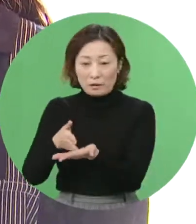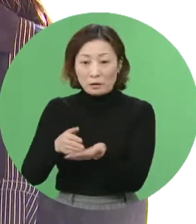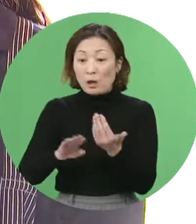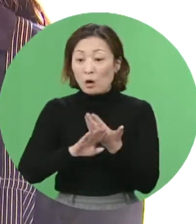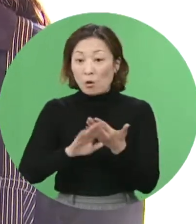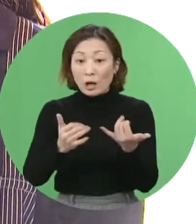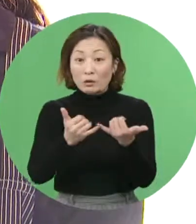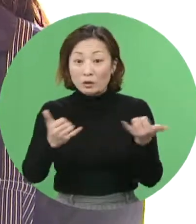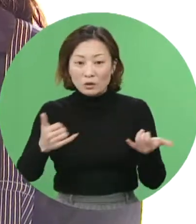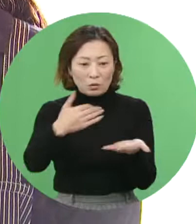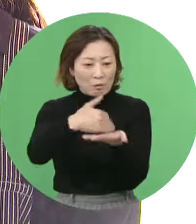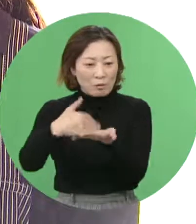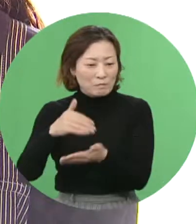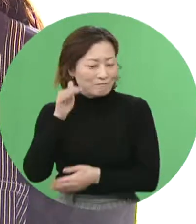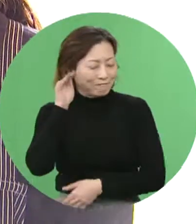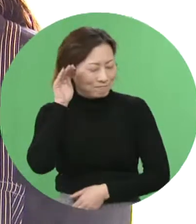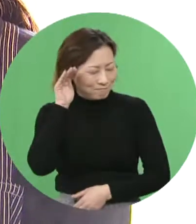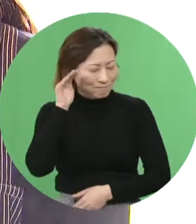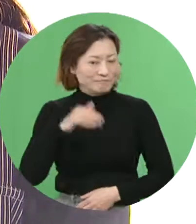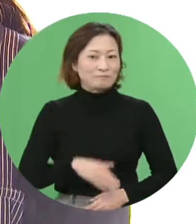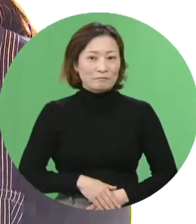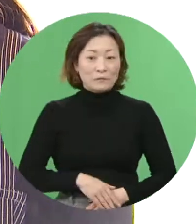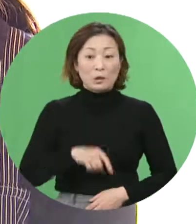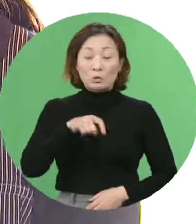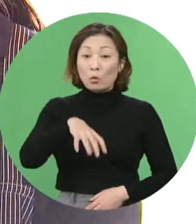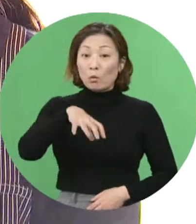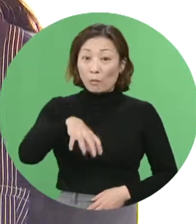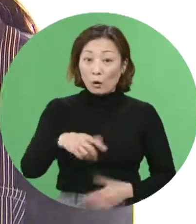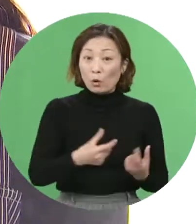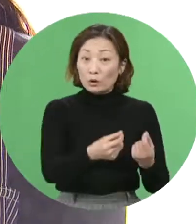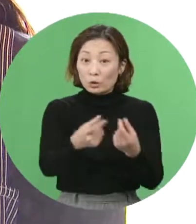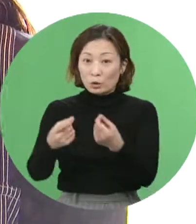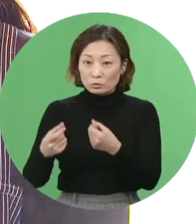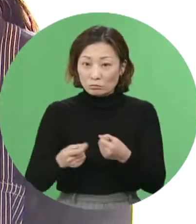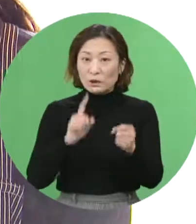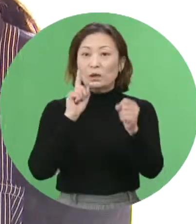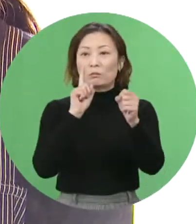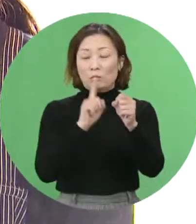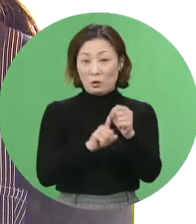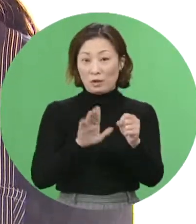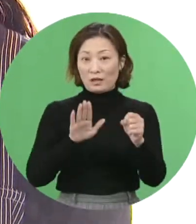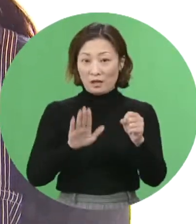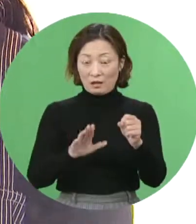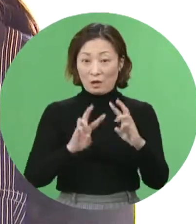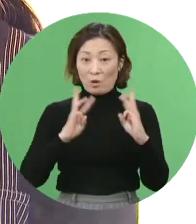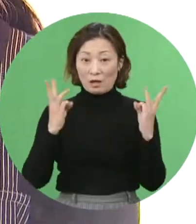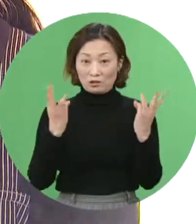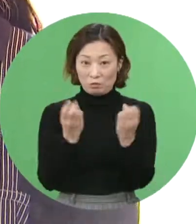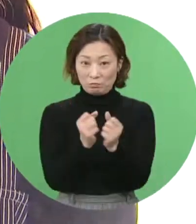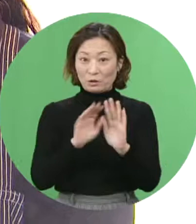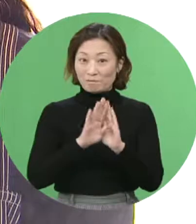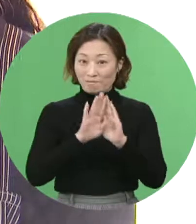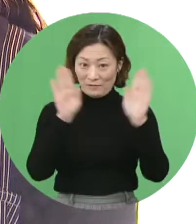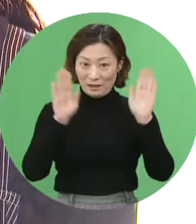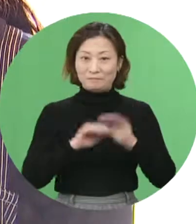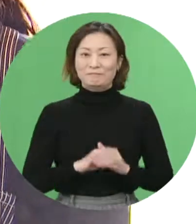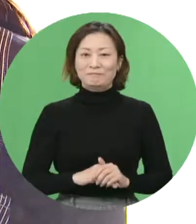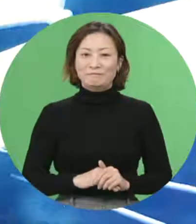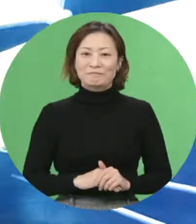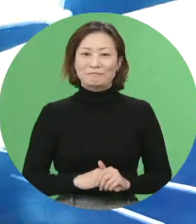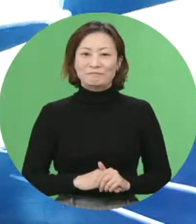の人の話を聞いたりで、そういう場を共有するっていう目的もあってこのワークショップを、やってます。